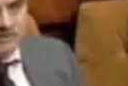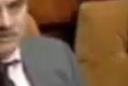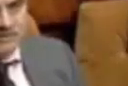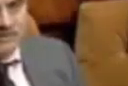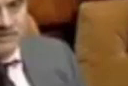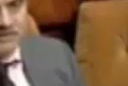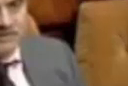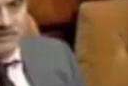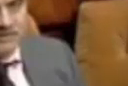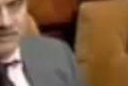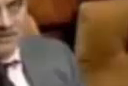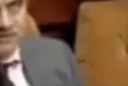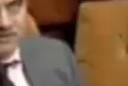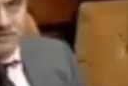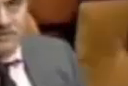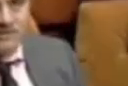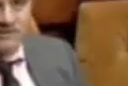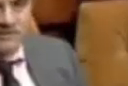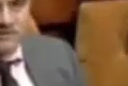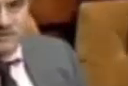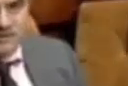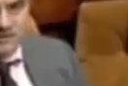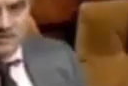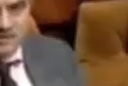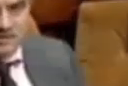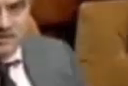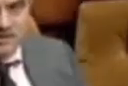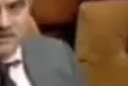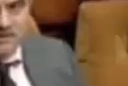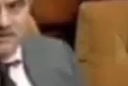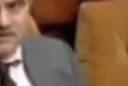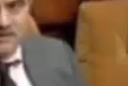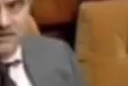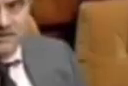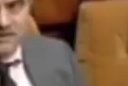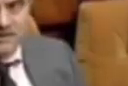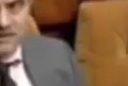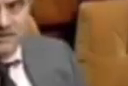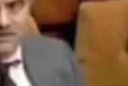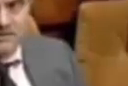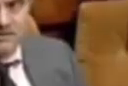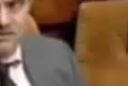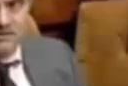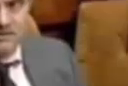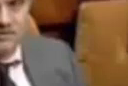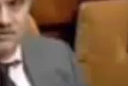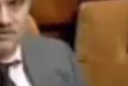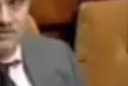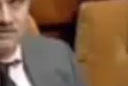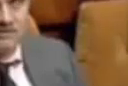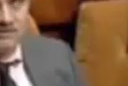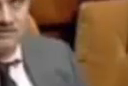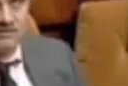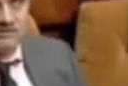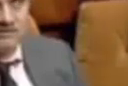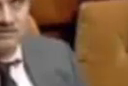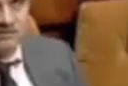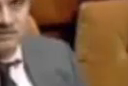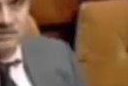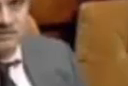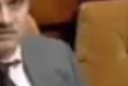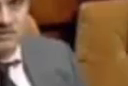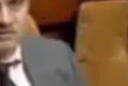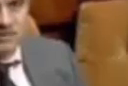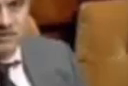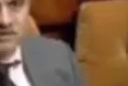الاسماء. الحكومه ما كتجاوبش، ما كتقول المقاطعه خايبه، والله المقاطعه مزيانه. كيسبونا